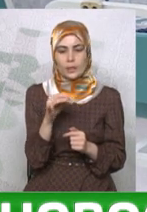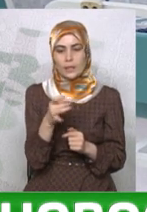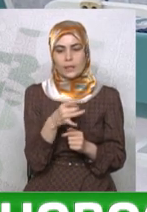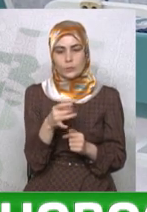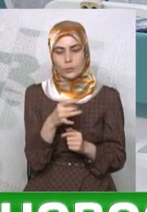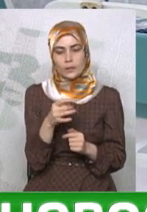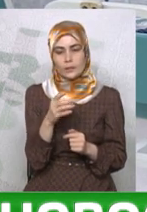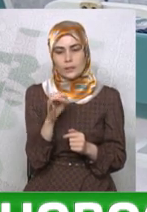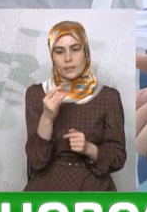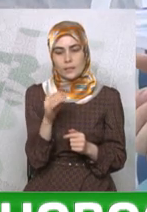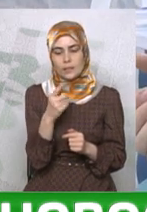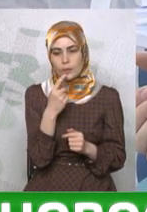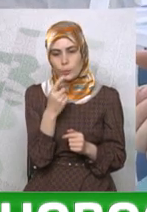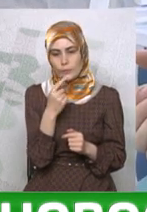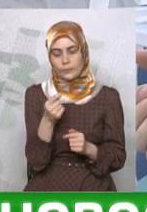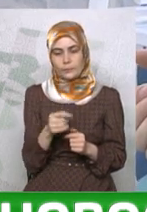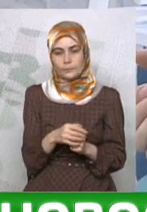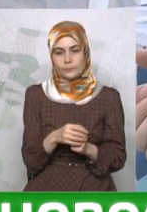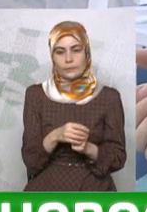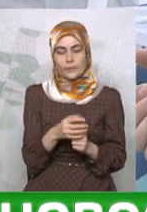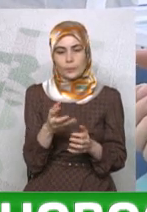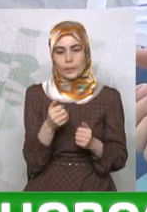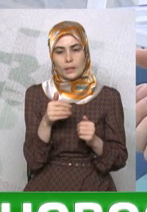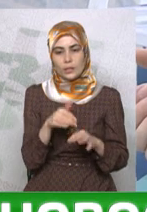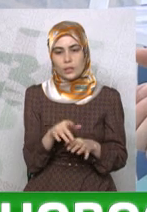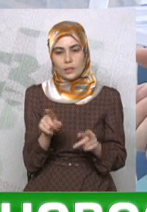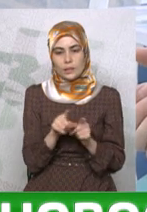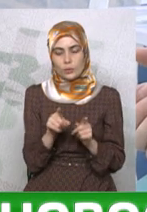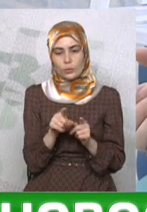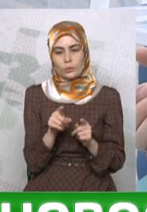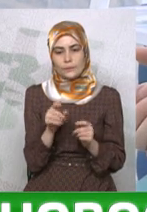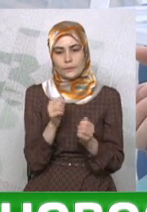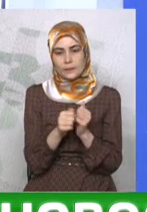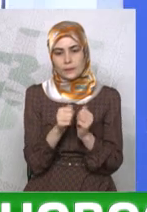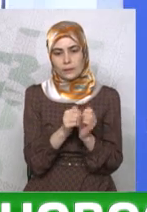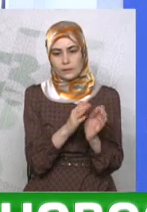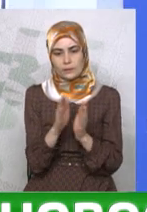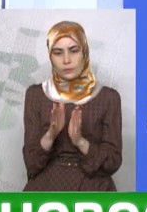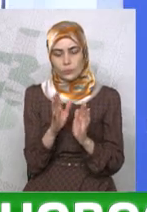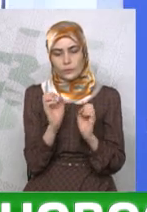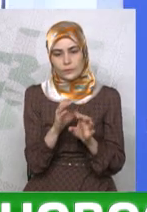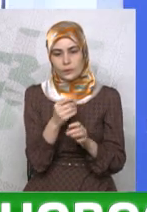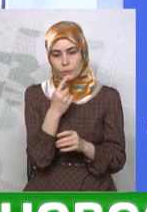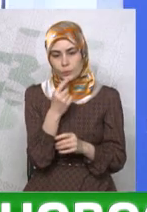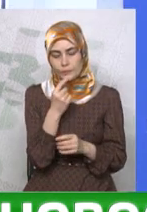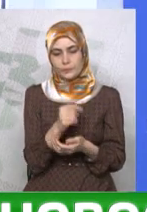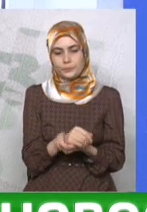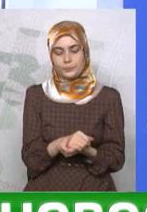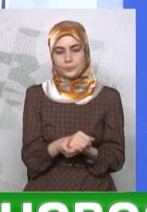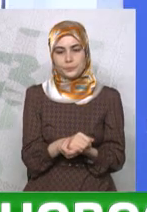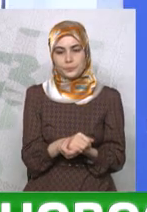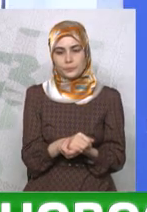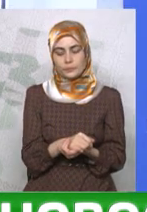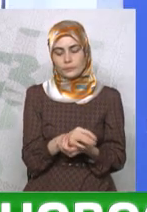станцией переливания крови. Принято решение о проведении таких мероприятий на регулярной основе. В рамках этих соглашений